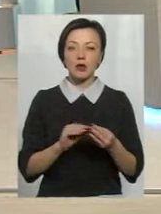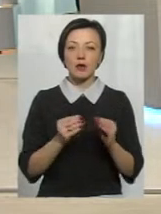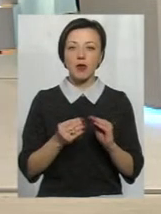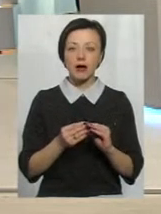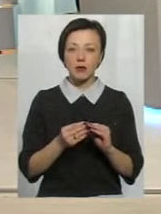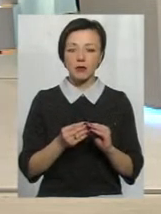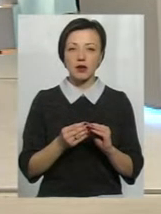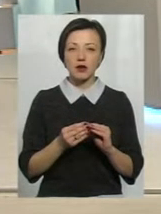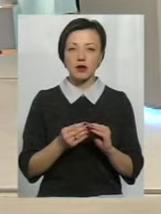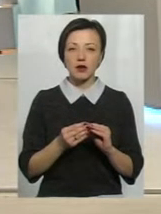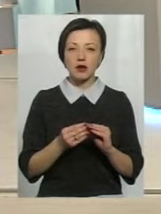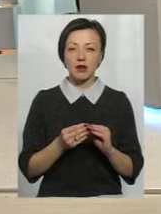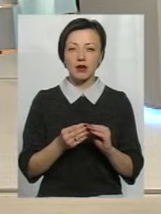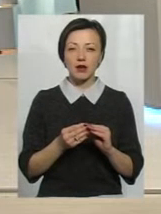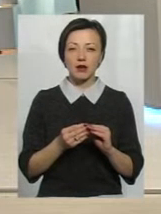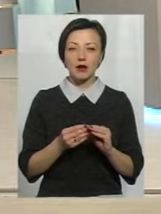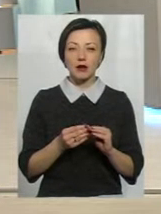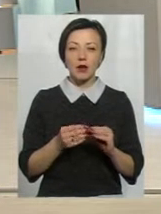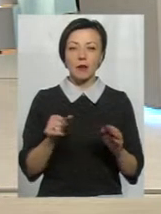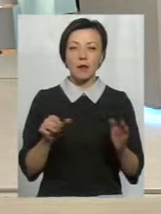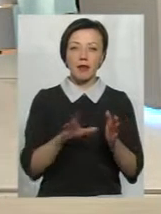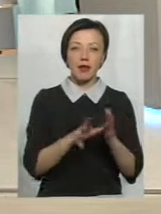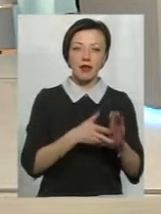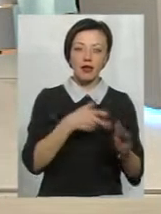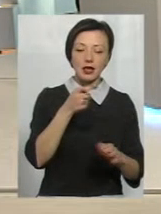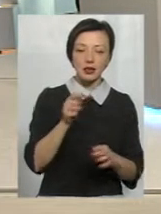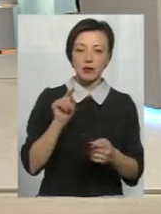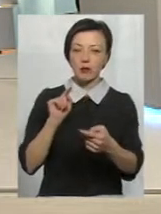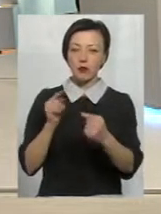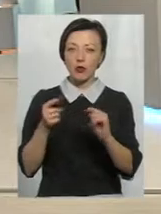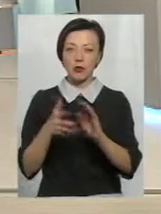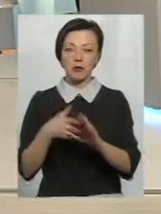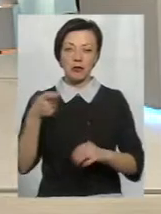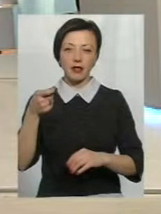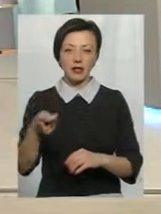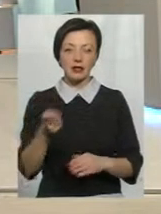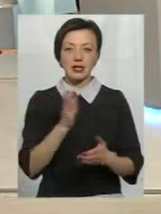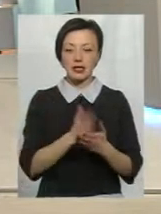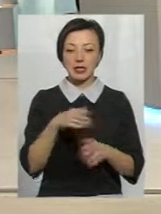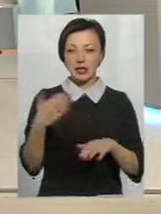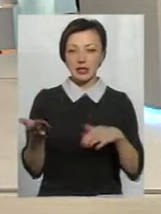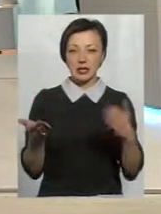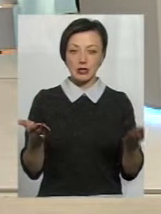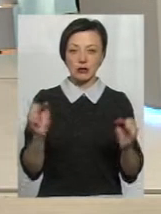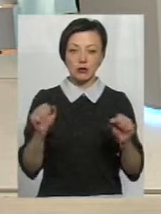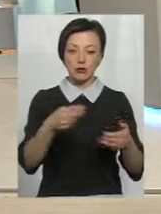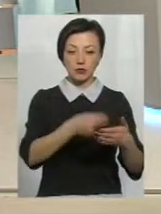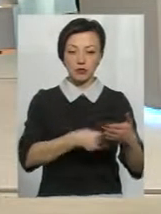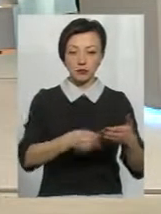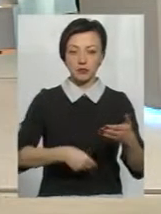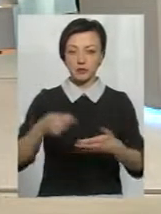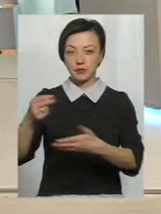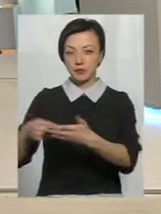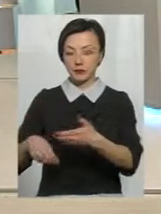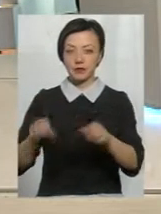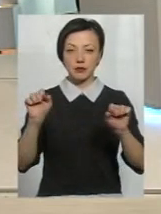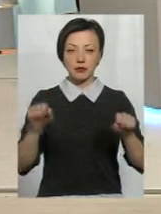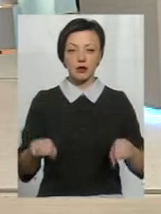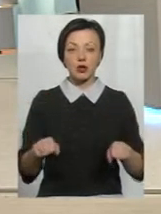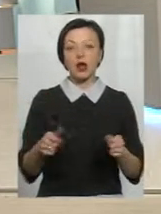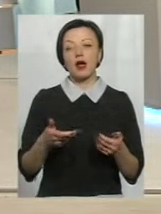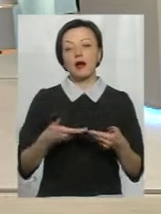цьому сервісі, як петиції і антипетиції, да? Тобто і ті можуть набирати кількість голосів. А